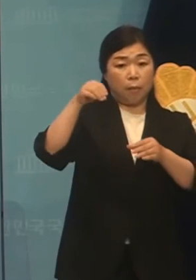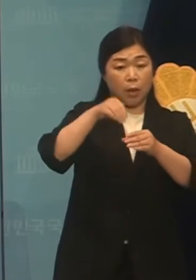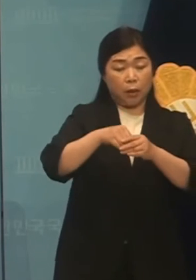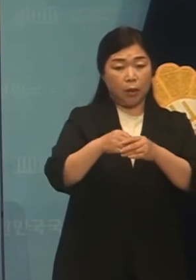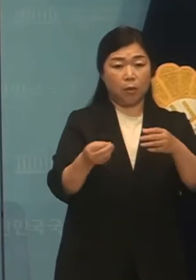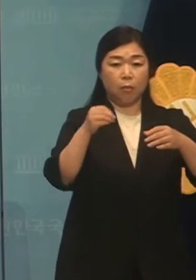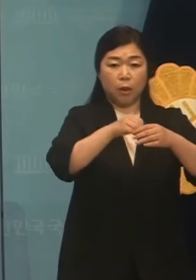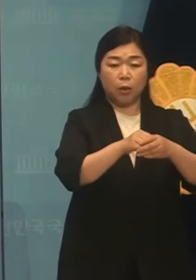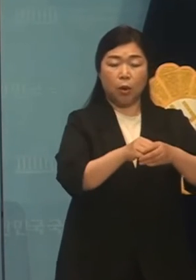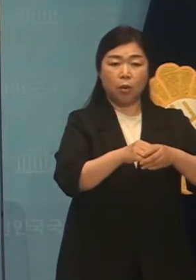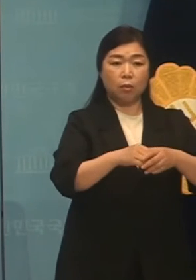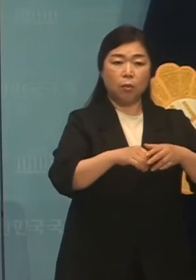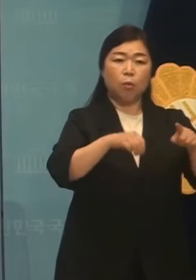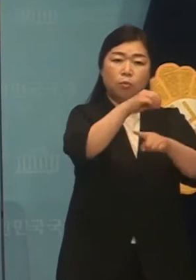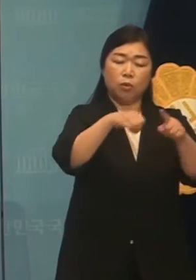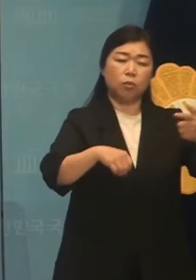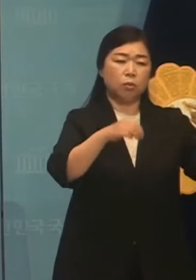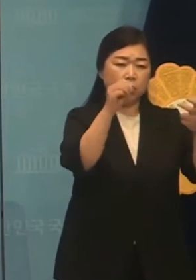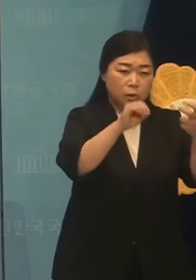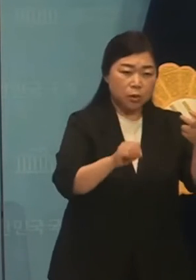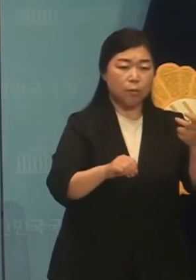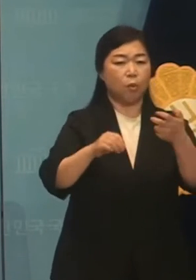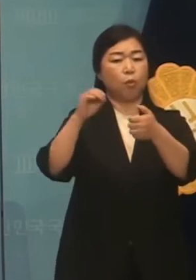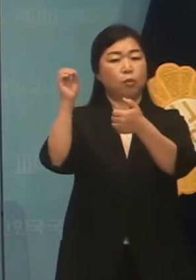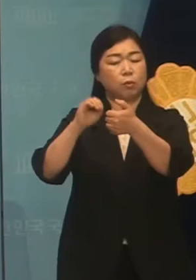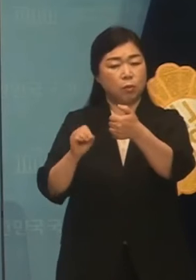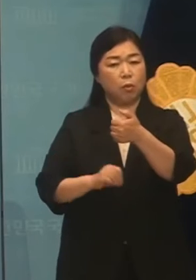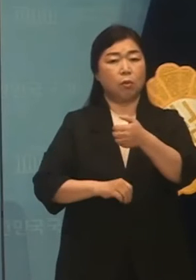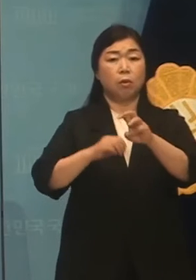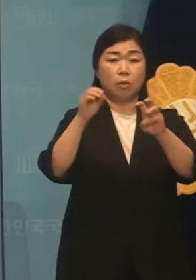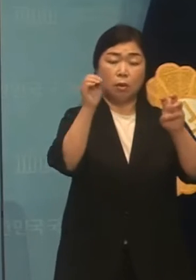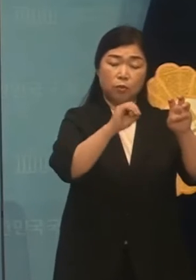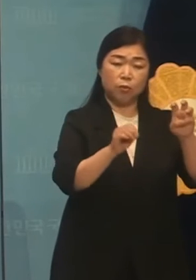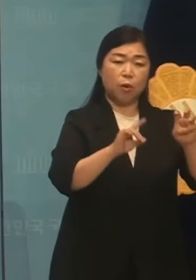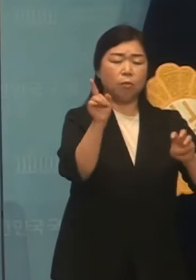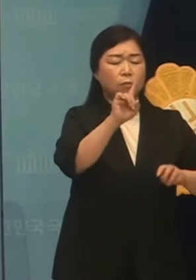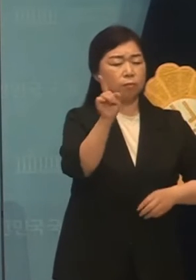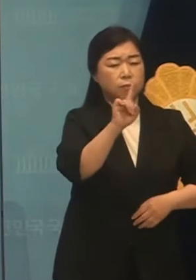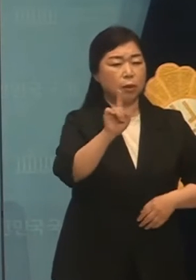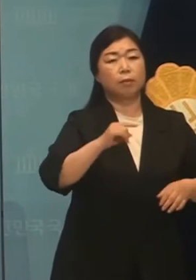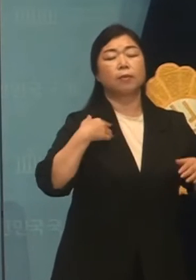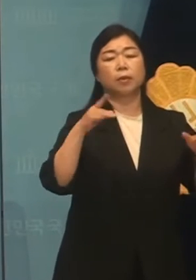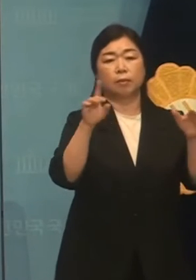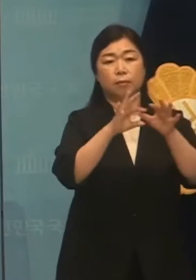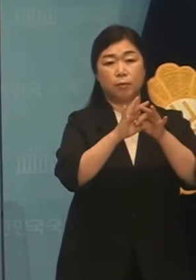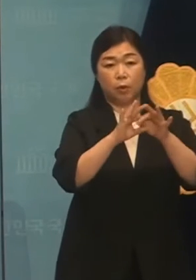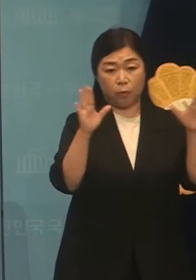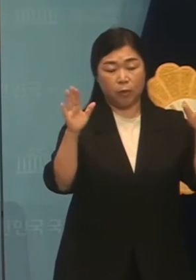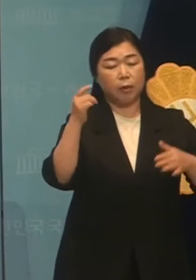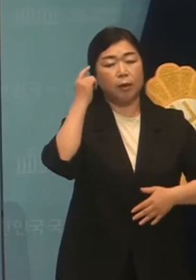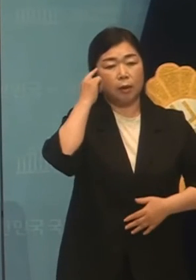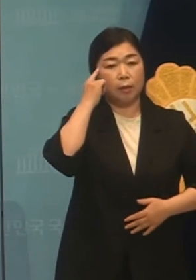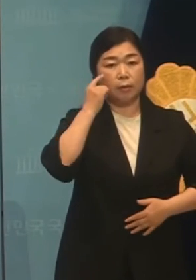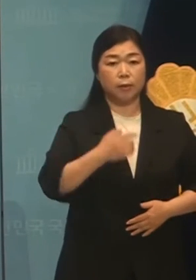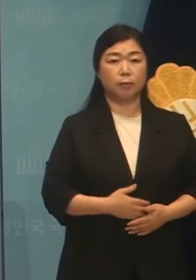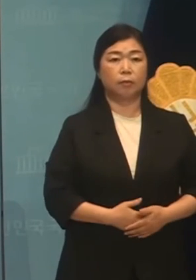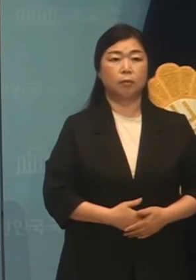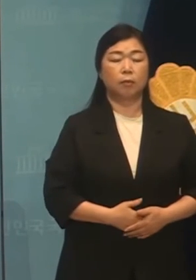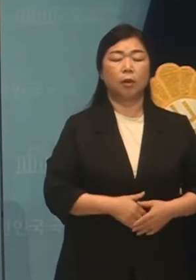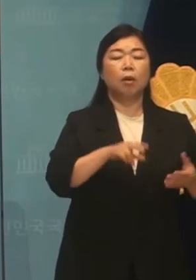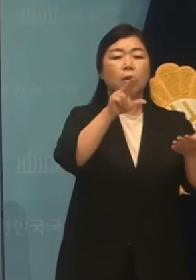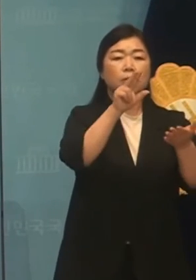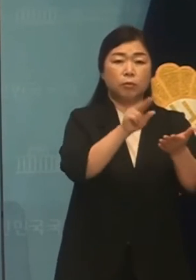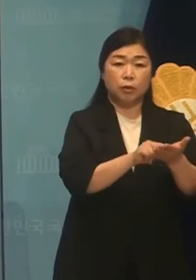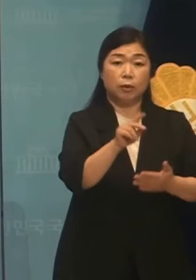비율을 70%를 하든 50%를 하든 30%를 하든 아무런 상관은 없다고 생각을 합니다.